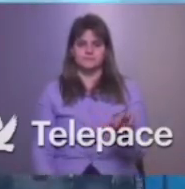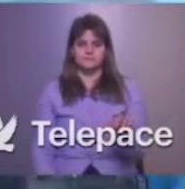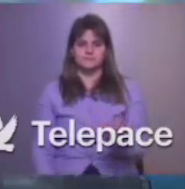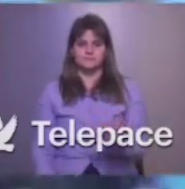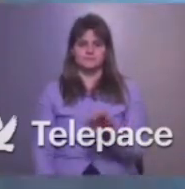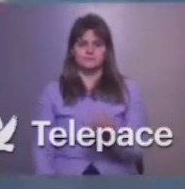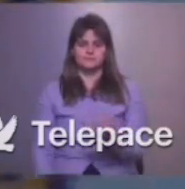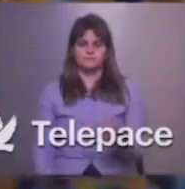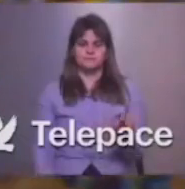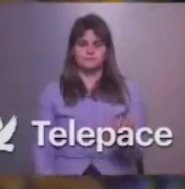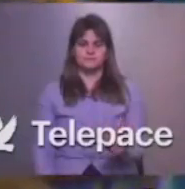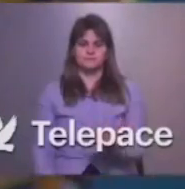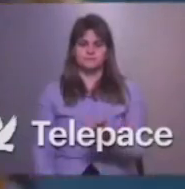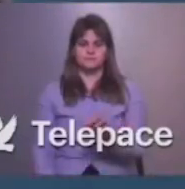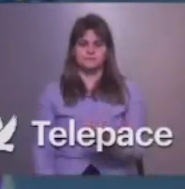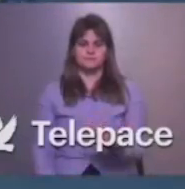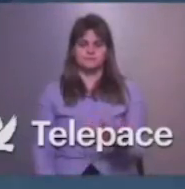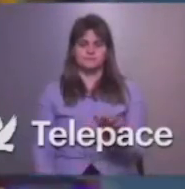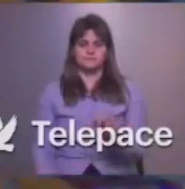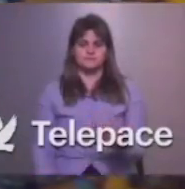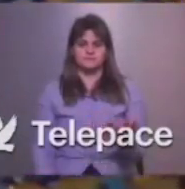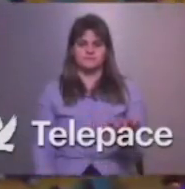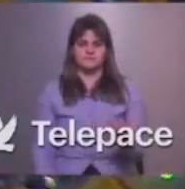quel 13 luglio